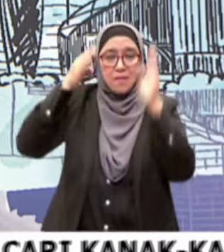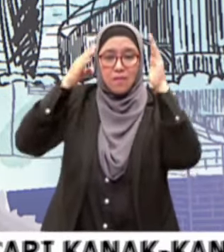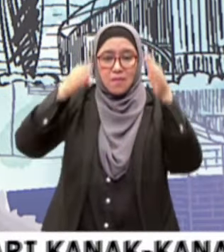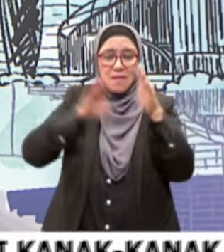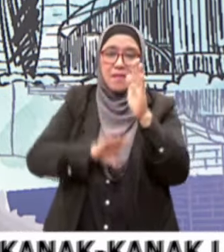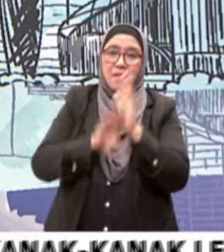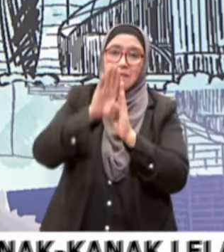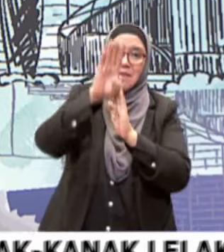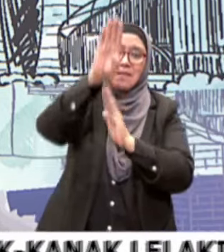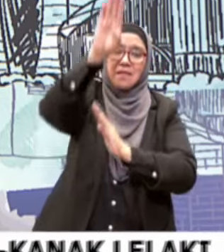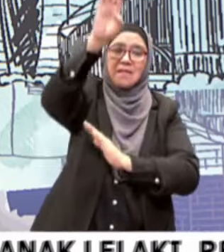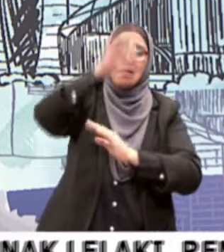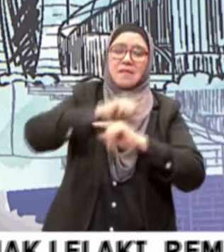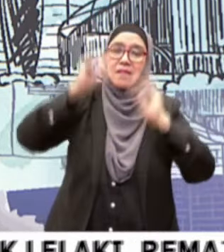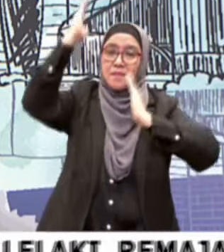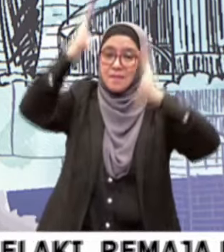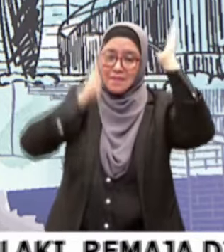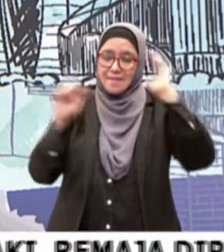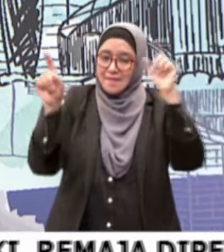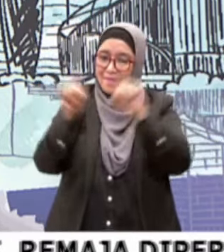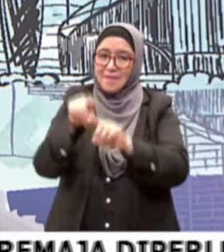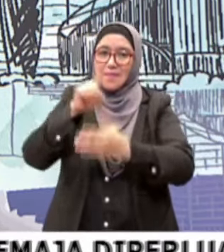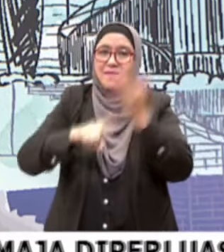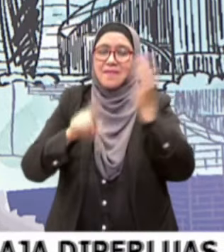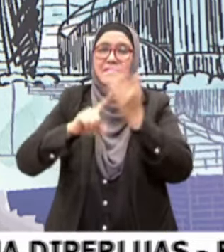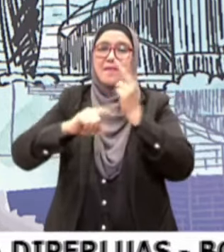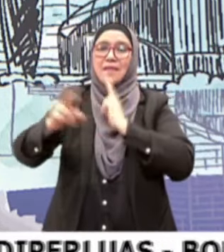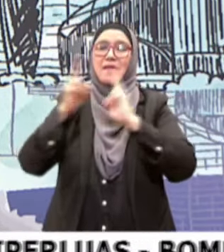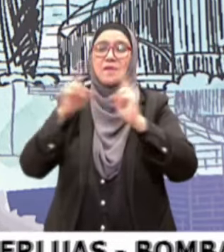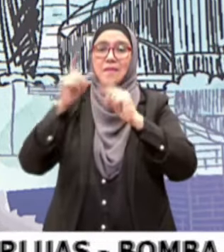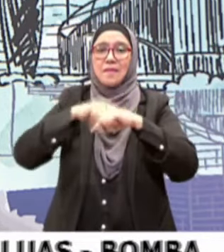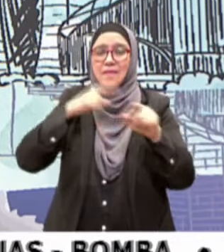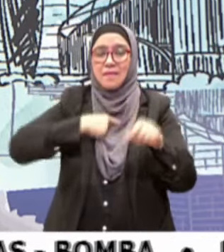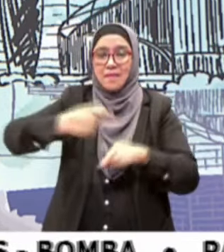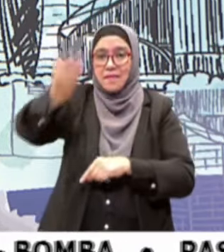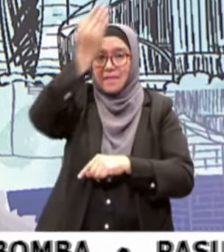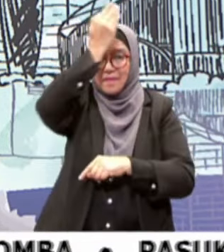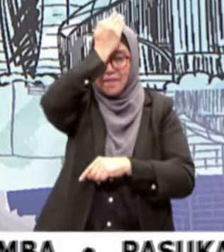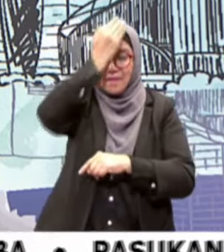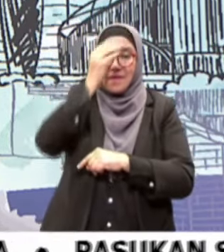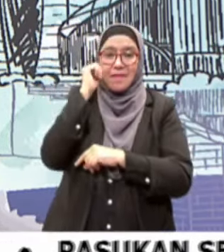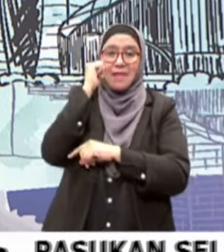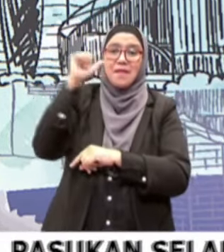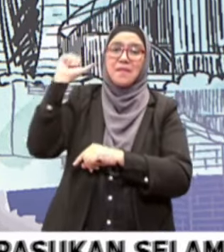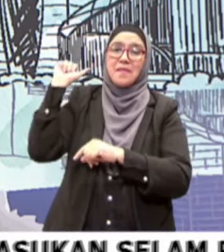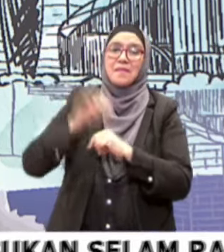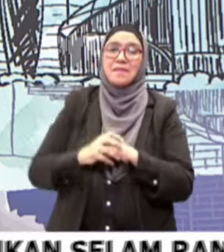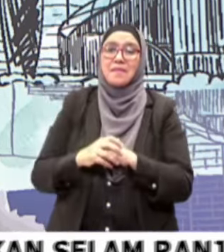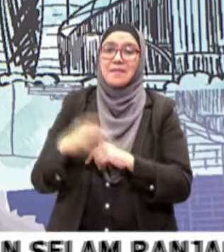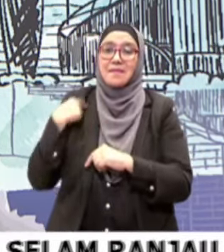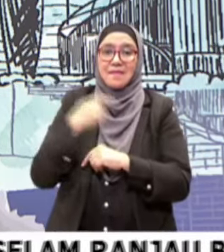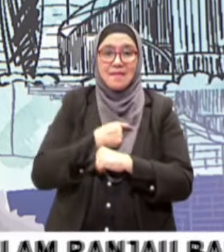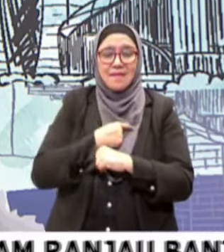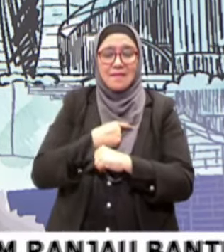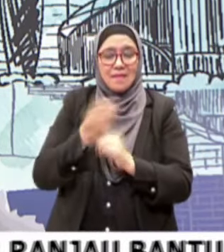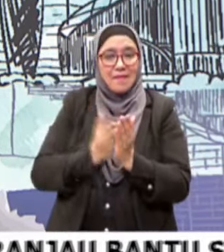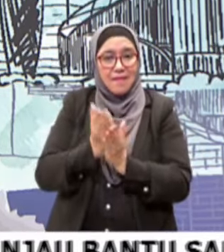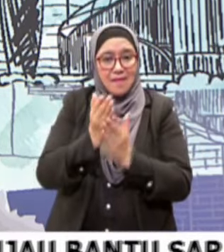oleh Baginda yang dipertan agung semasa sesi pembukaan paliman semalam jadi kita akan terus memastikan